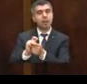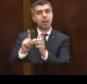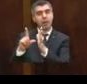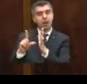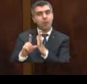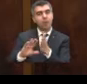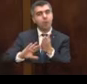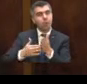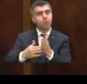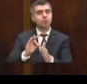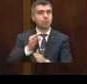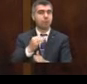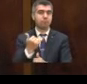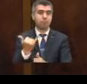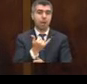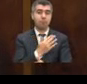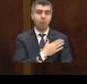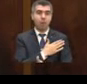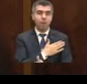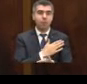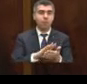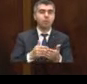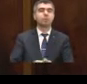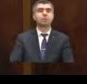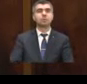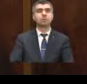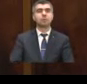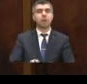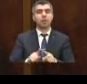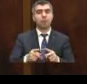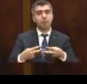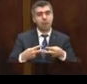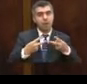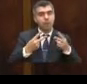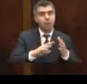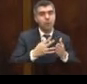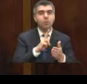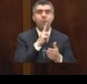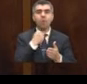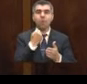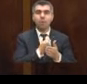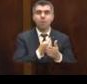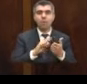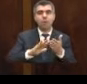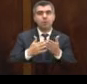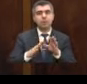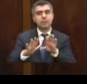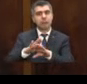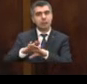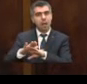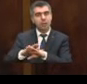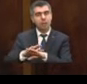وإجماع وطني، ومن بين تجلياته انفتاح الحكومة على مختلف الفاعلين السياسيين